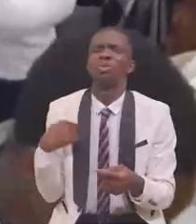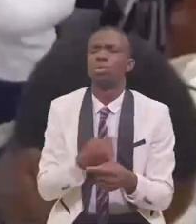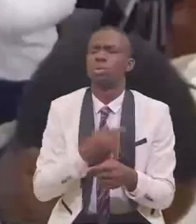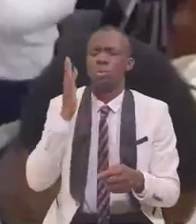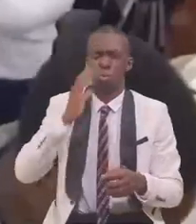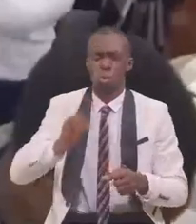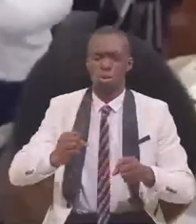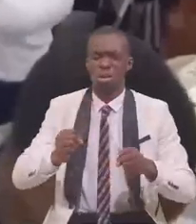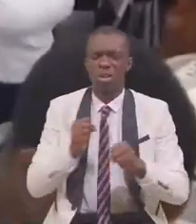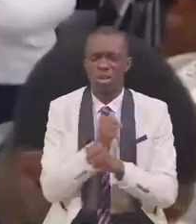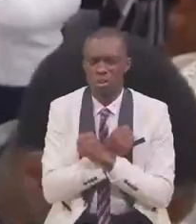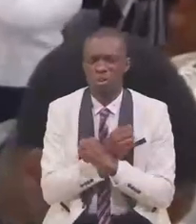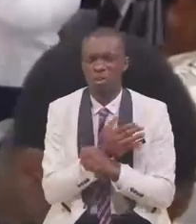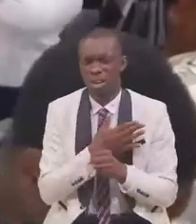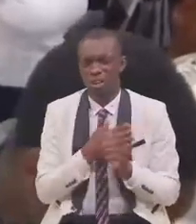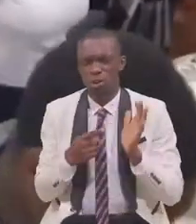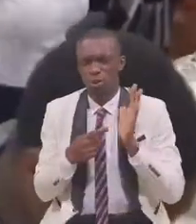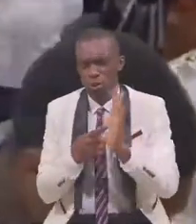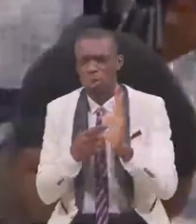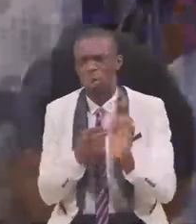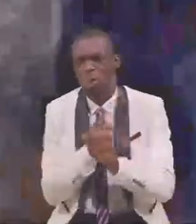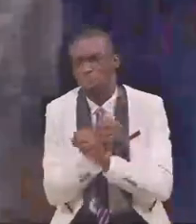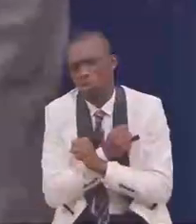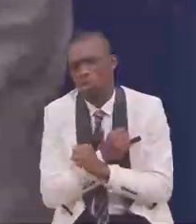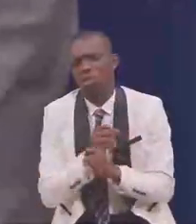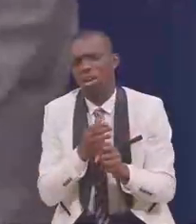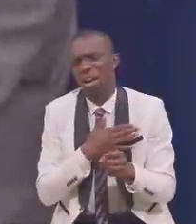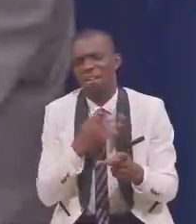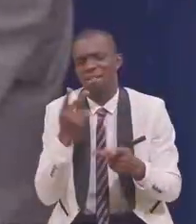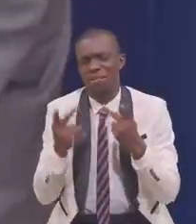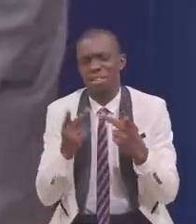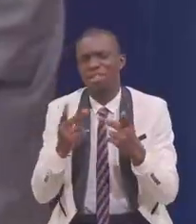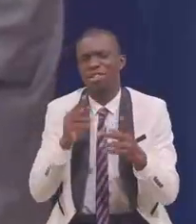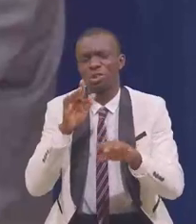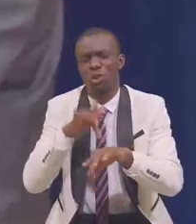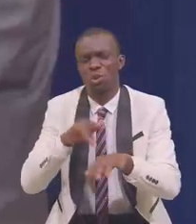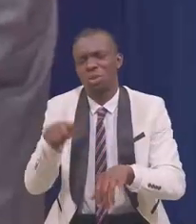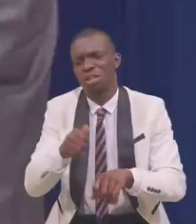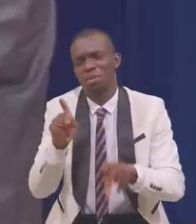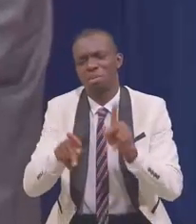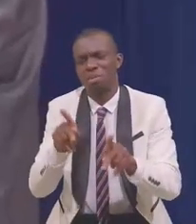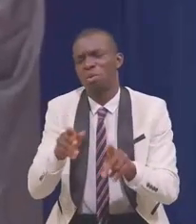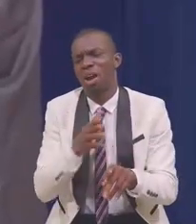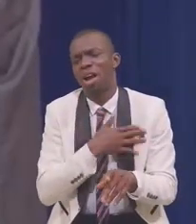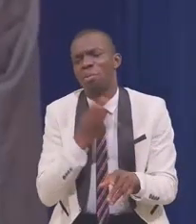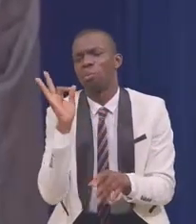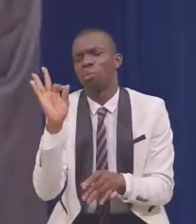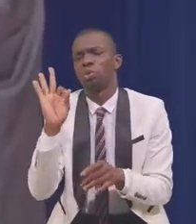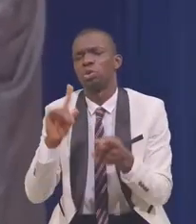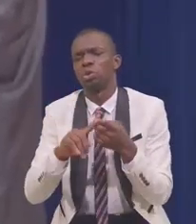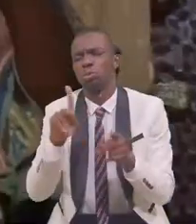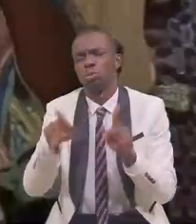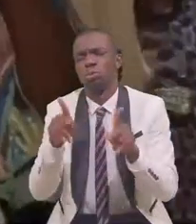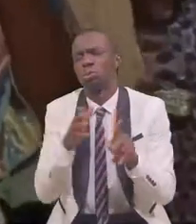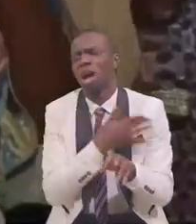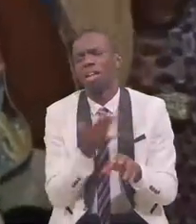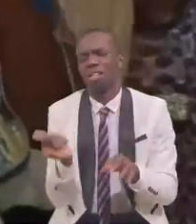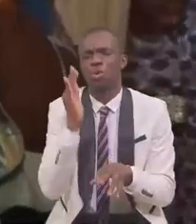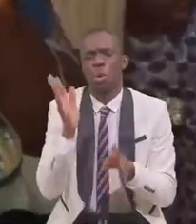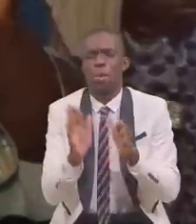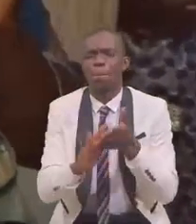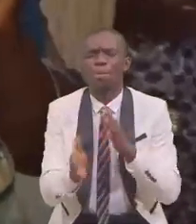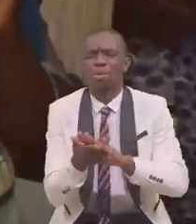Nous allons faire ça avec passion et compassion, comme nous sortons pour toucher des vies. Je prie que les gens que vous touchez, que ces gens ne soient plus les